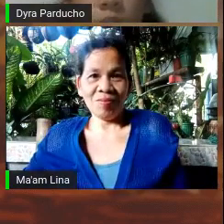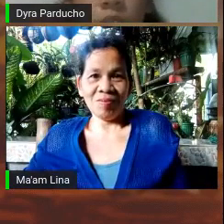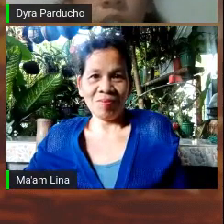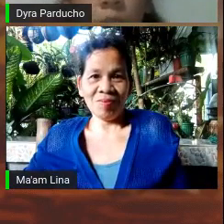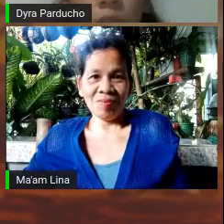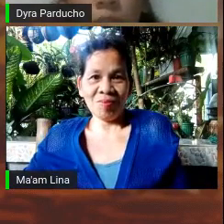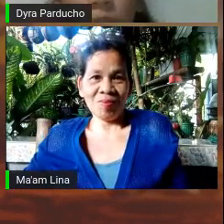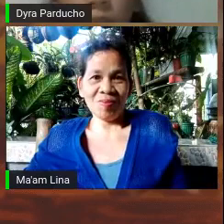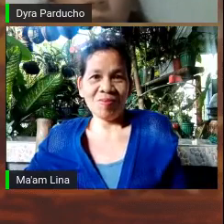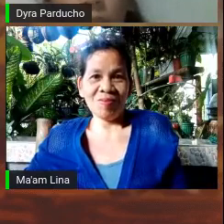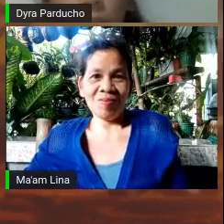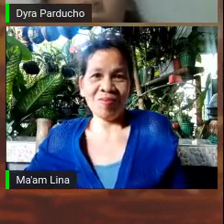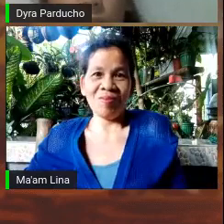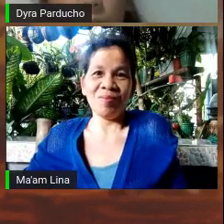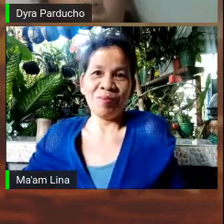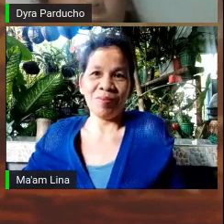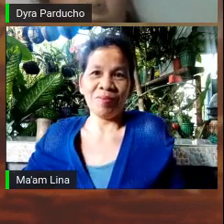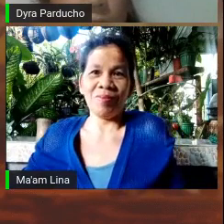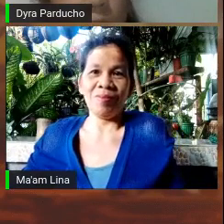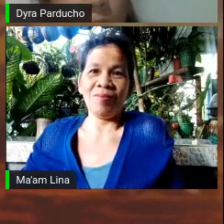Yan. Sige po.